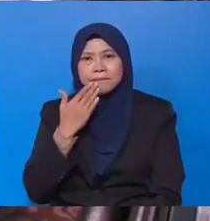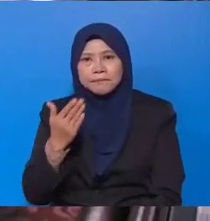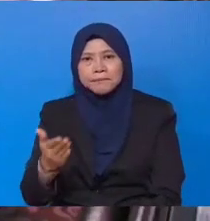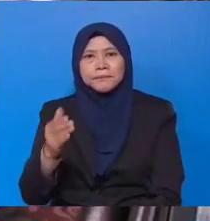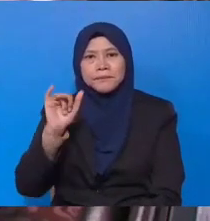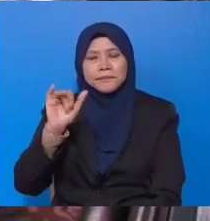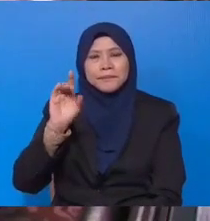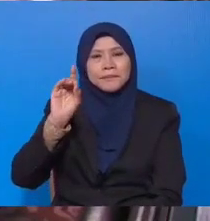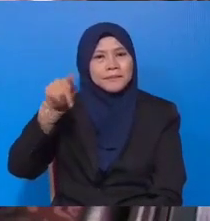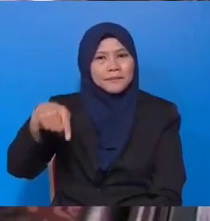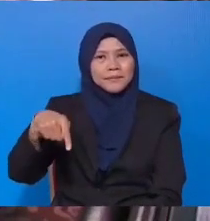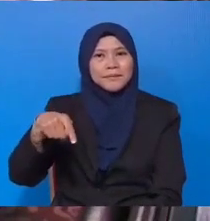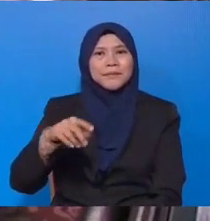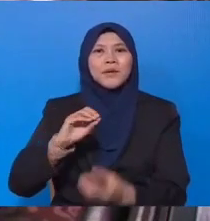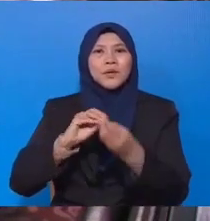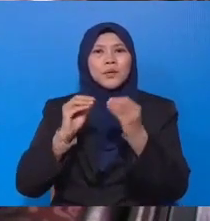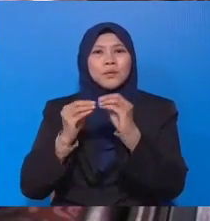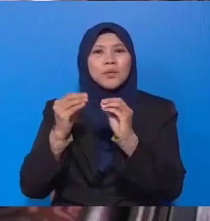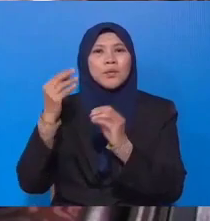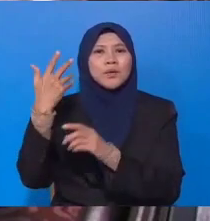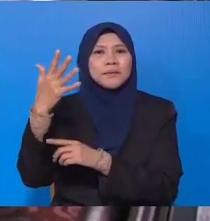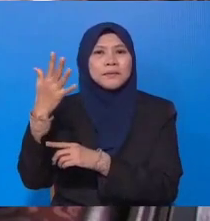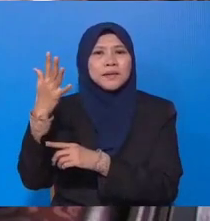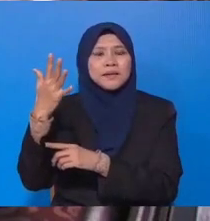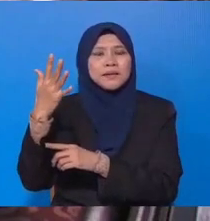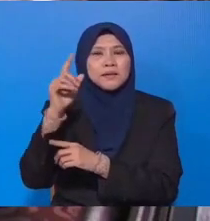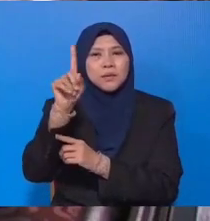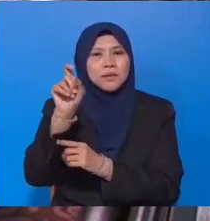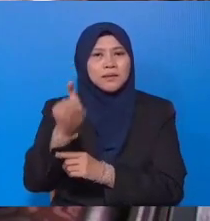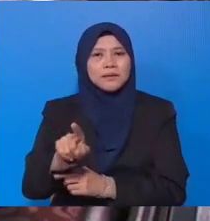soalnya saya nomor 15